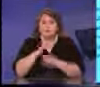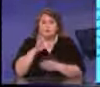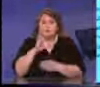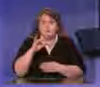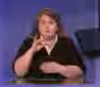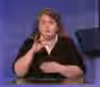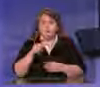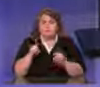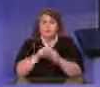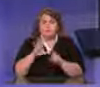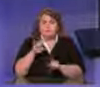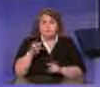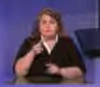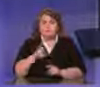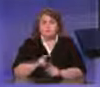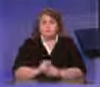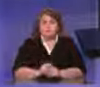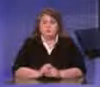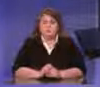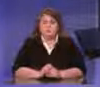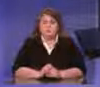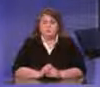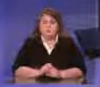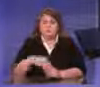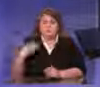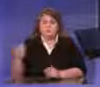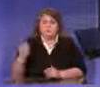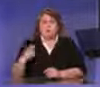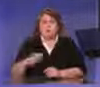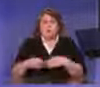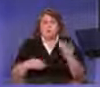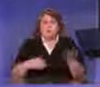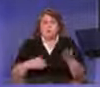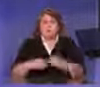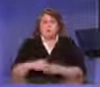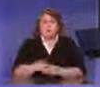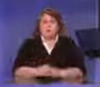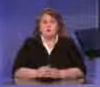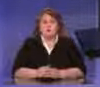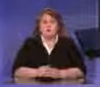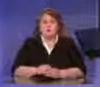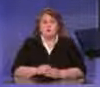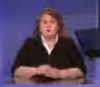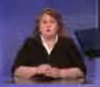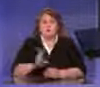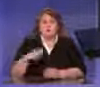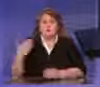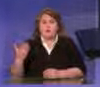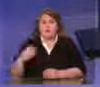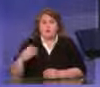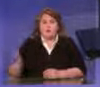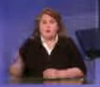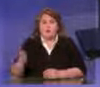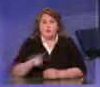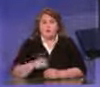вот вид. Есть правая сторона, есть левая сторона. Значит, в правой стороне у